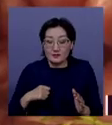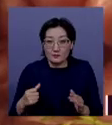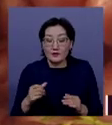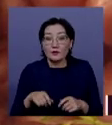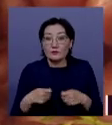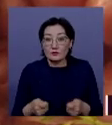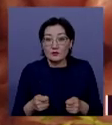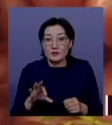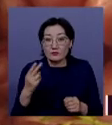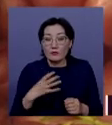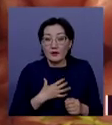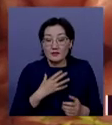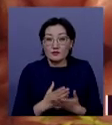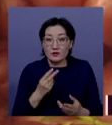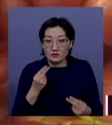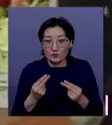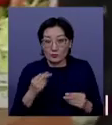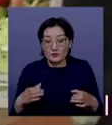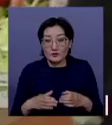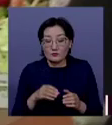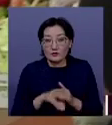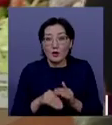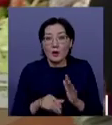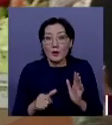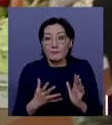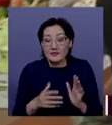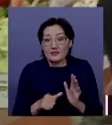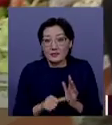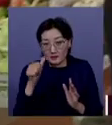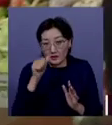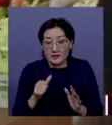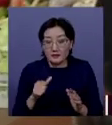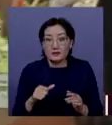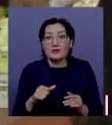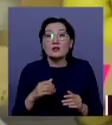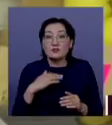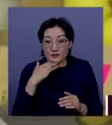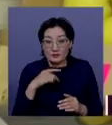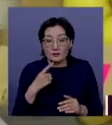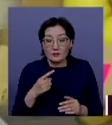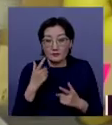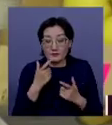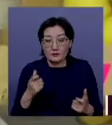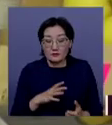отырмыз, деді ол. Әлеуметтік маңызы бар азық-түлік қоры 5-6 айға артығымен жетеді деп мәлімдеді.